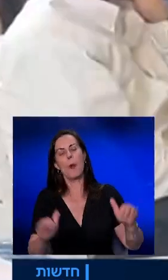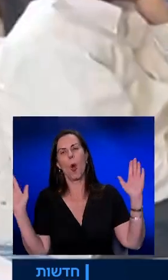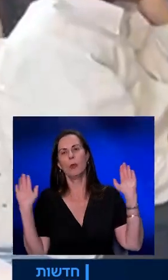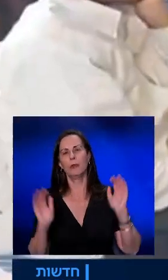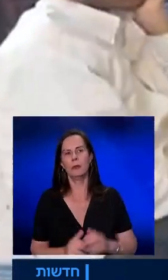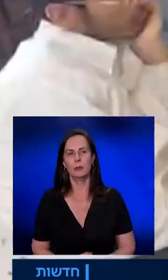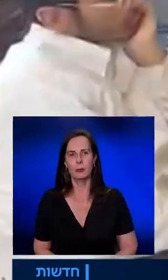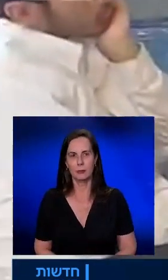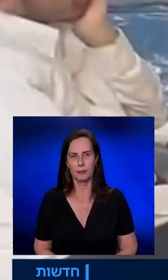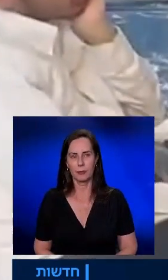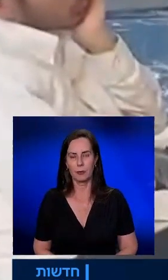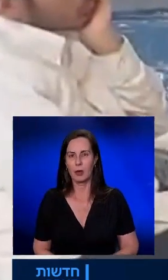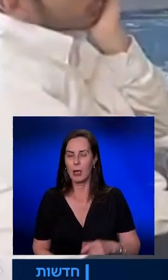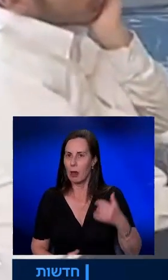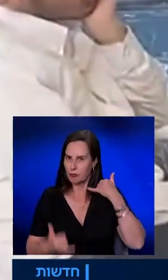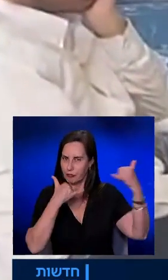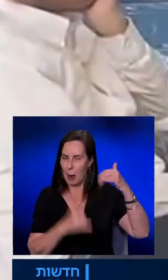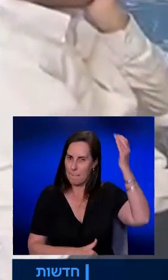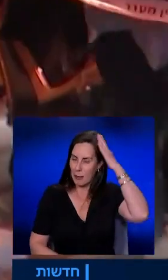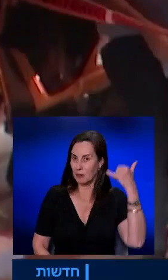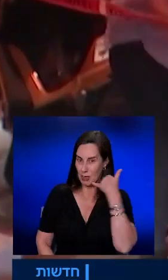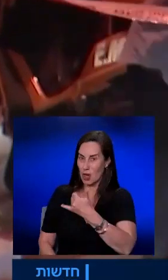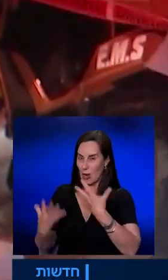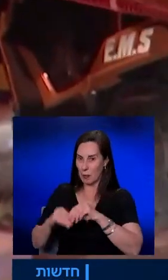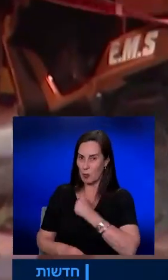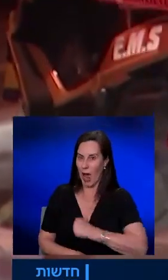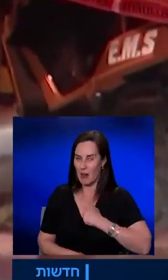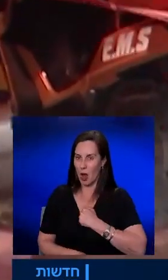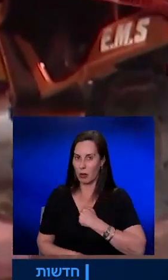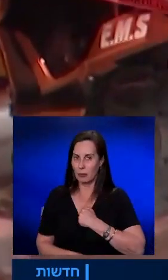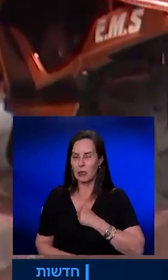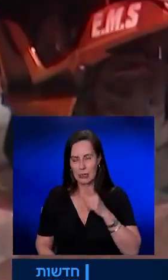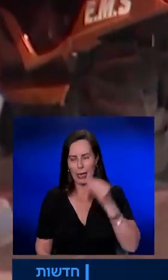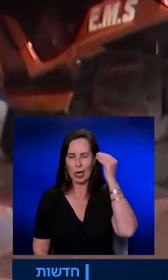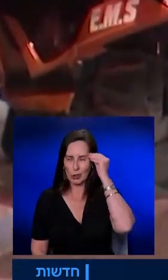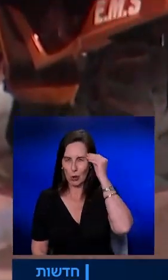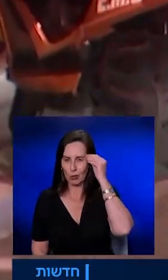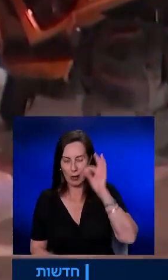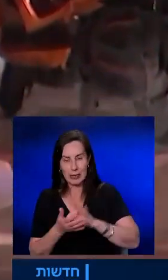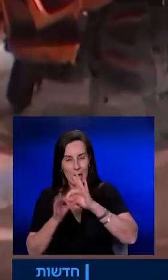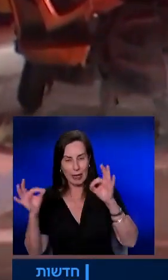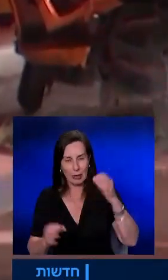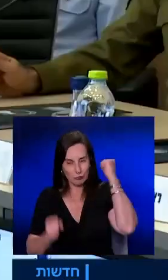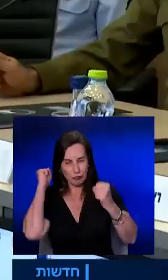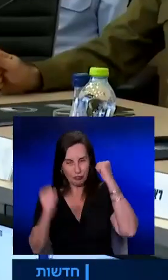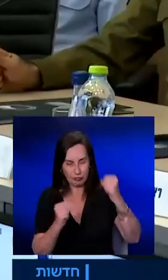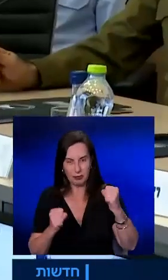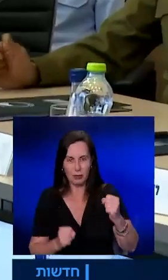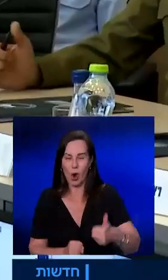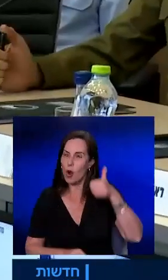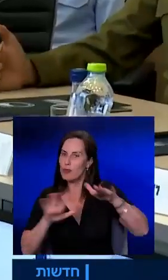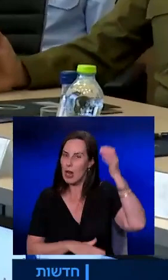השם. כשברקע שיחות הטלפון של בנט למשפחות, כדאי לזכור גם הערב כי מאז החל גל הטרור, ראש